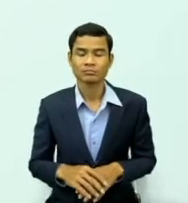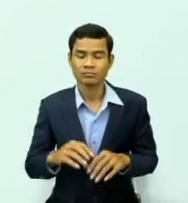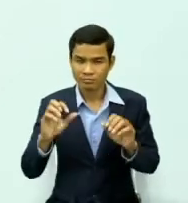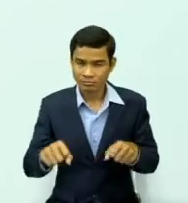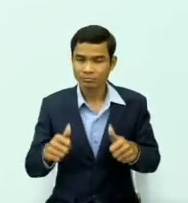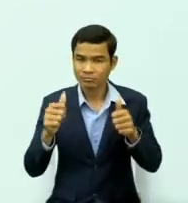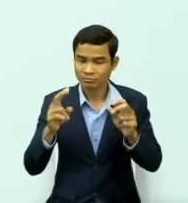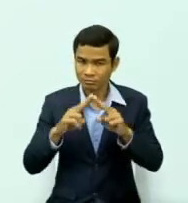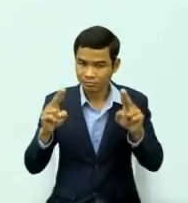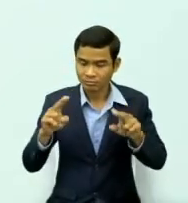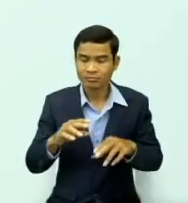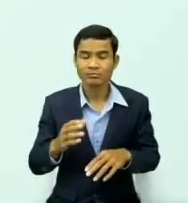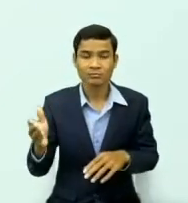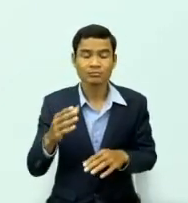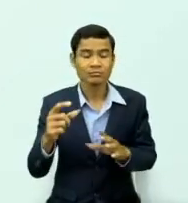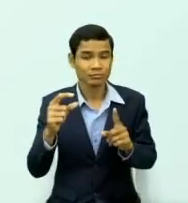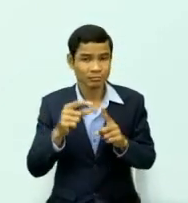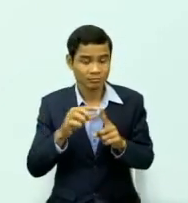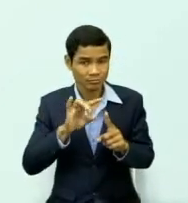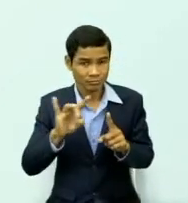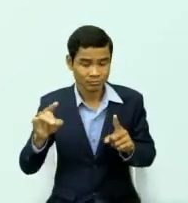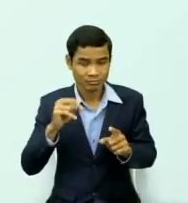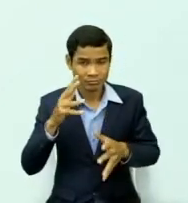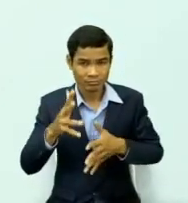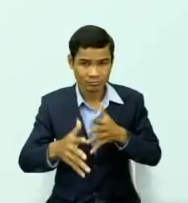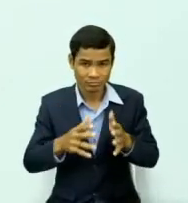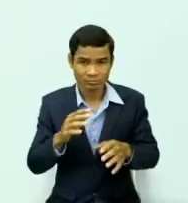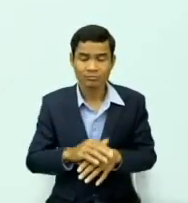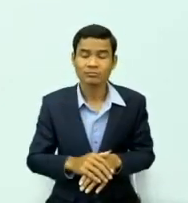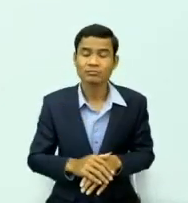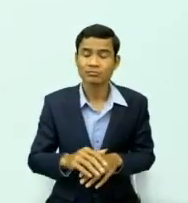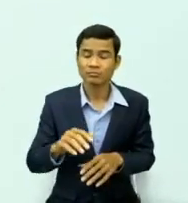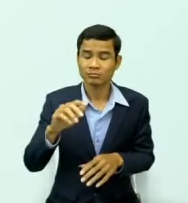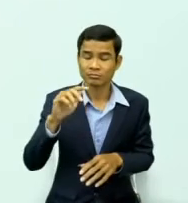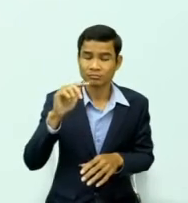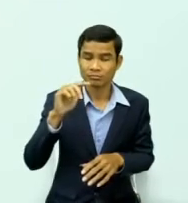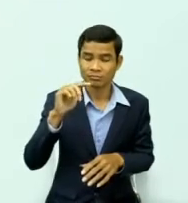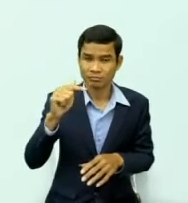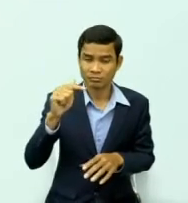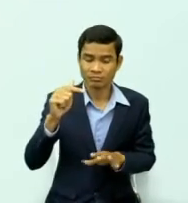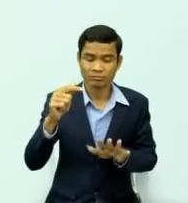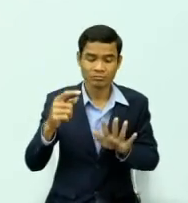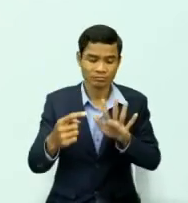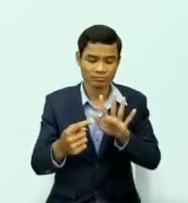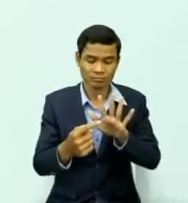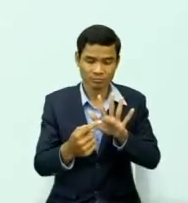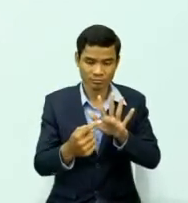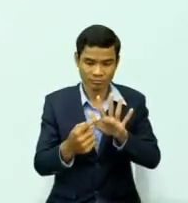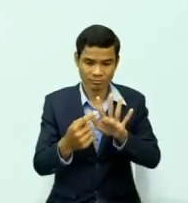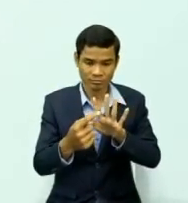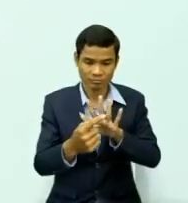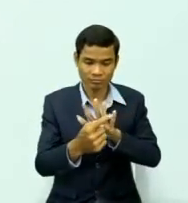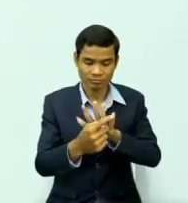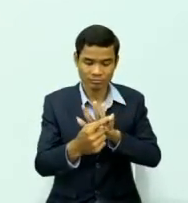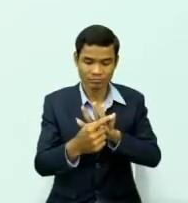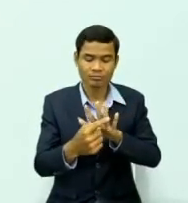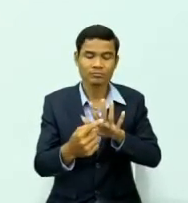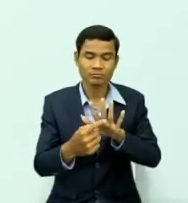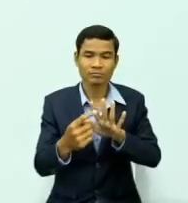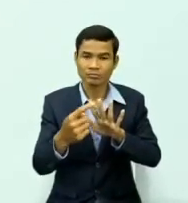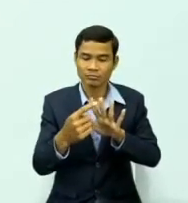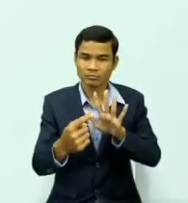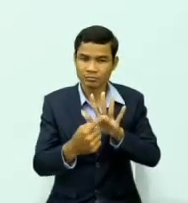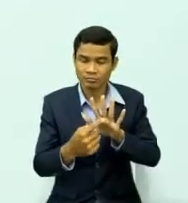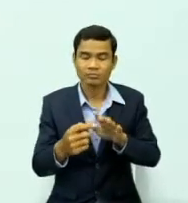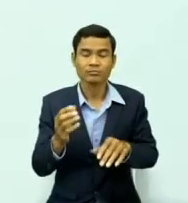chà lỡ nè con trên nít cái dạng án thá ngò ở ngờ chà bu cai